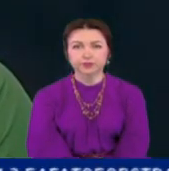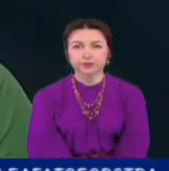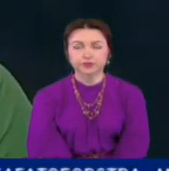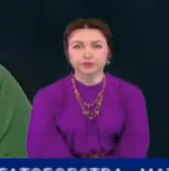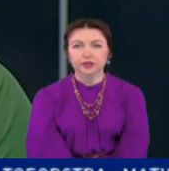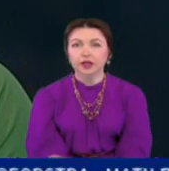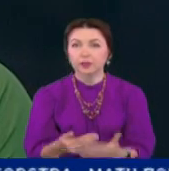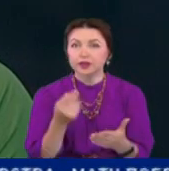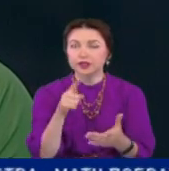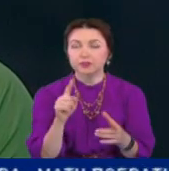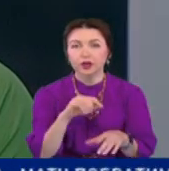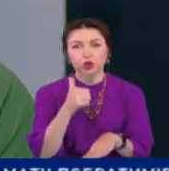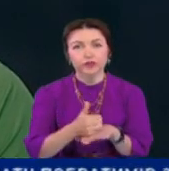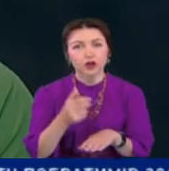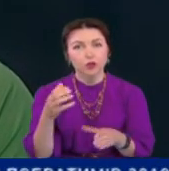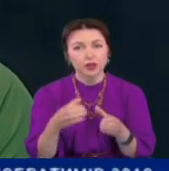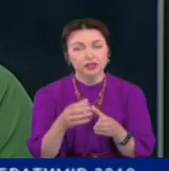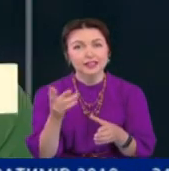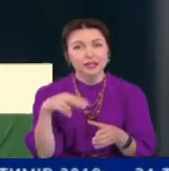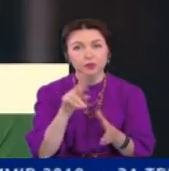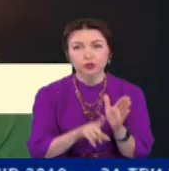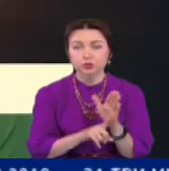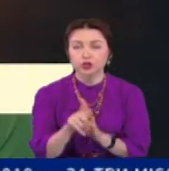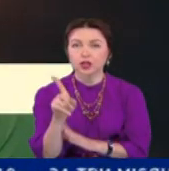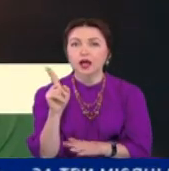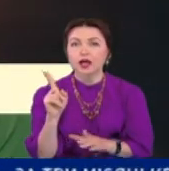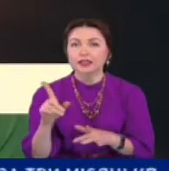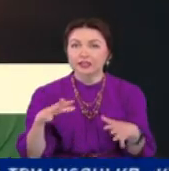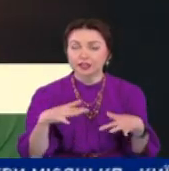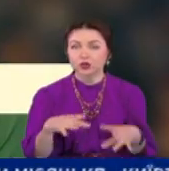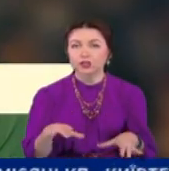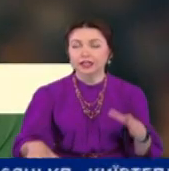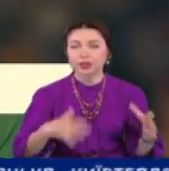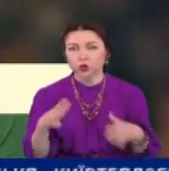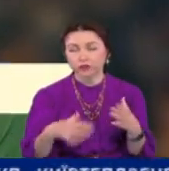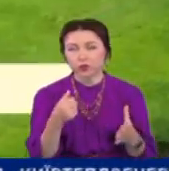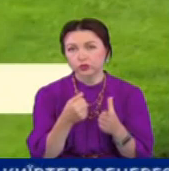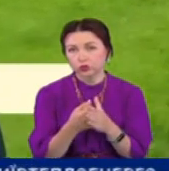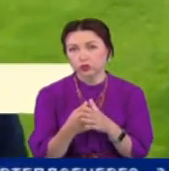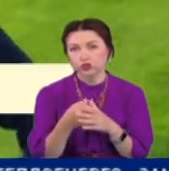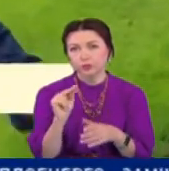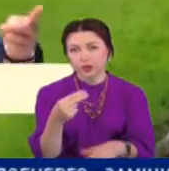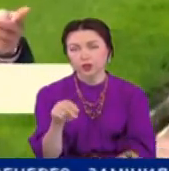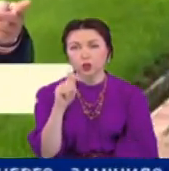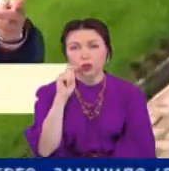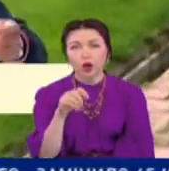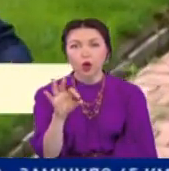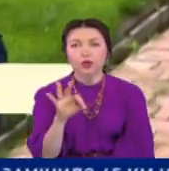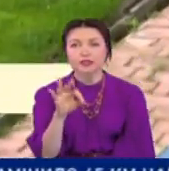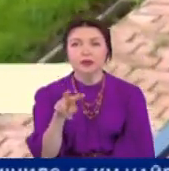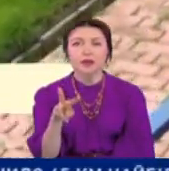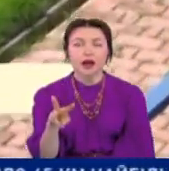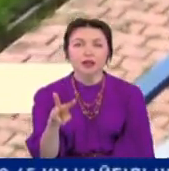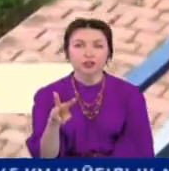Перед тим, як головна команда «Динамо» розпочала підготовку до матчів чемпіонату України під керівництвом нового тренерського штабу, Олексій